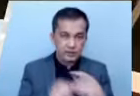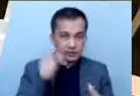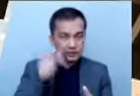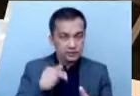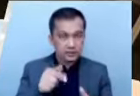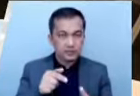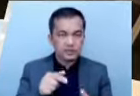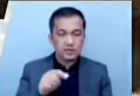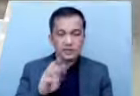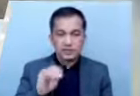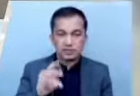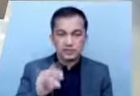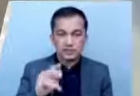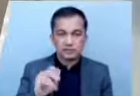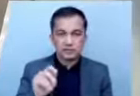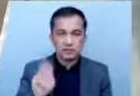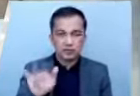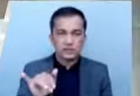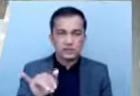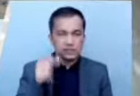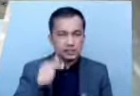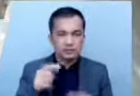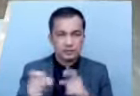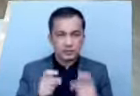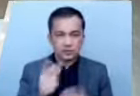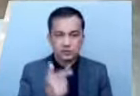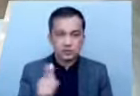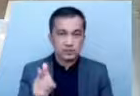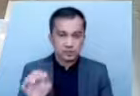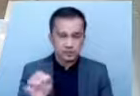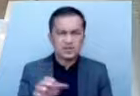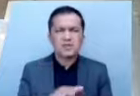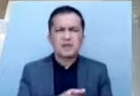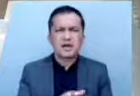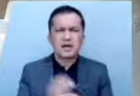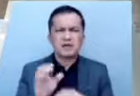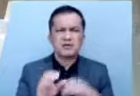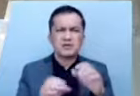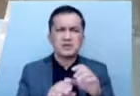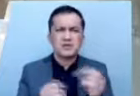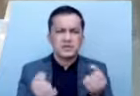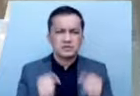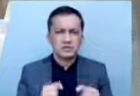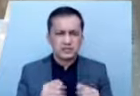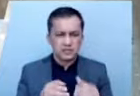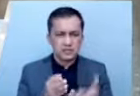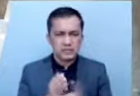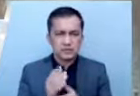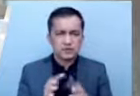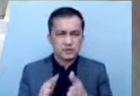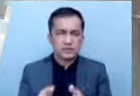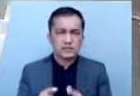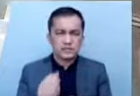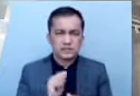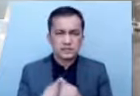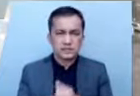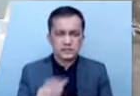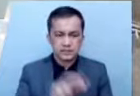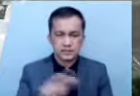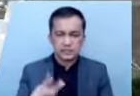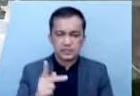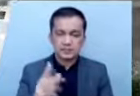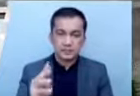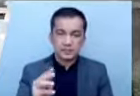sa 2029. Ang nagpapabagal sa konstruksyon ay issue ng right-of-way na daraanan ng 33 kilometers na subway